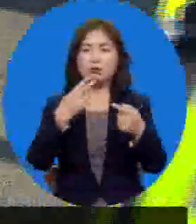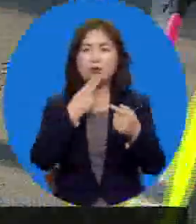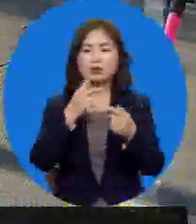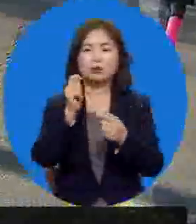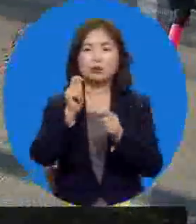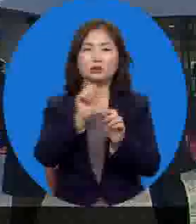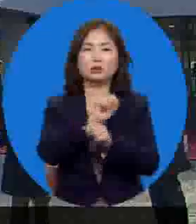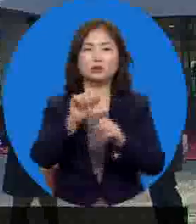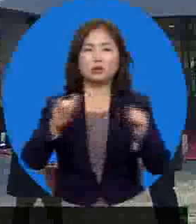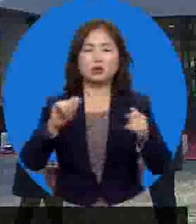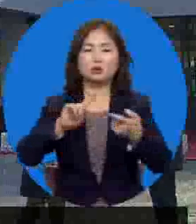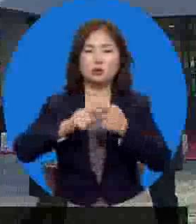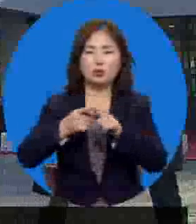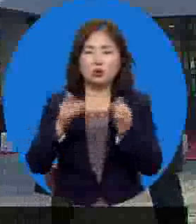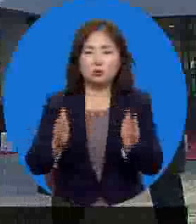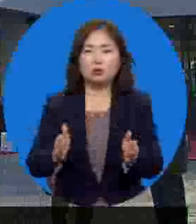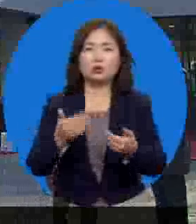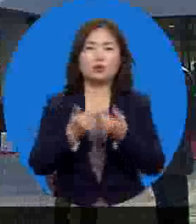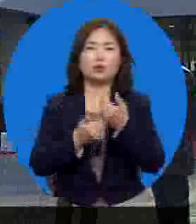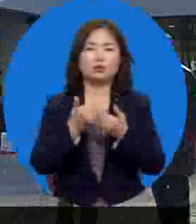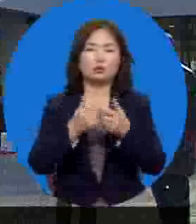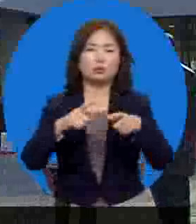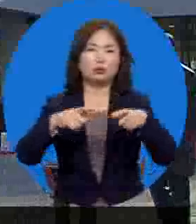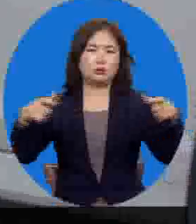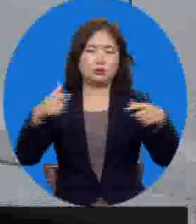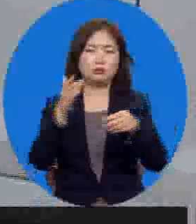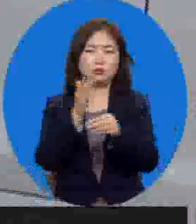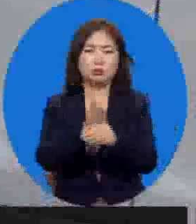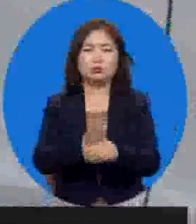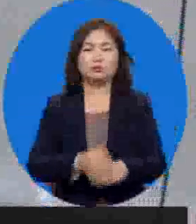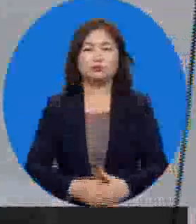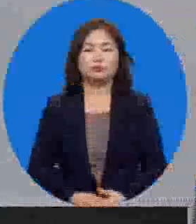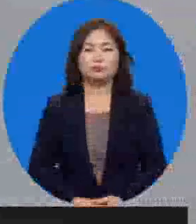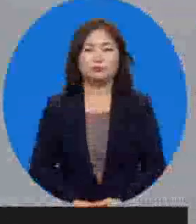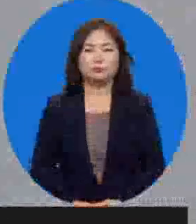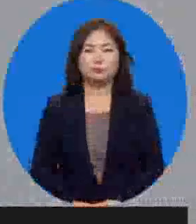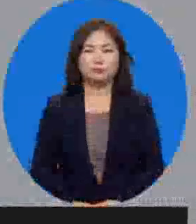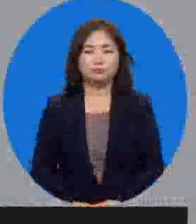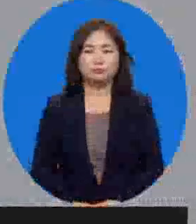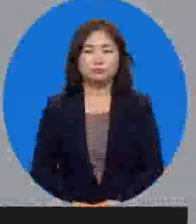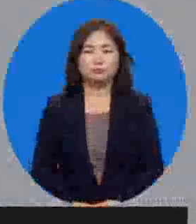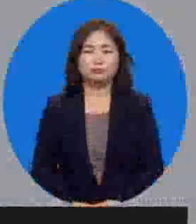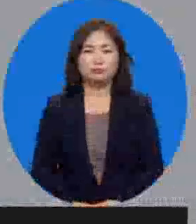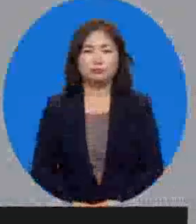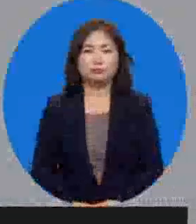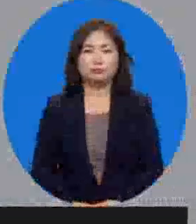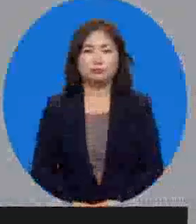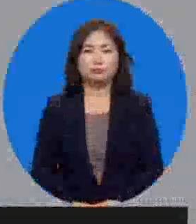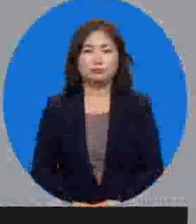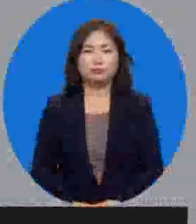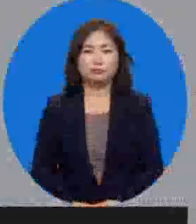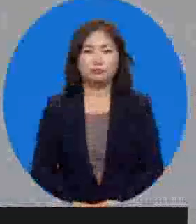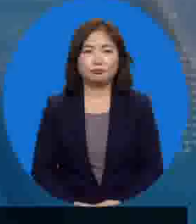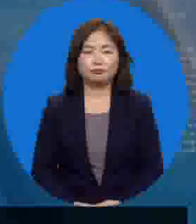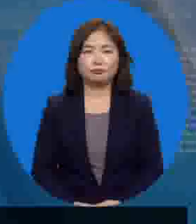택시 기사들 사이에 갈등이 거세질 전망입니다. MBC 뉴스 한태현입니다.